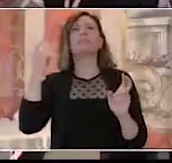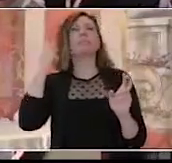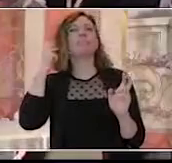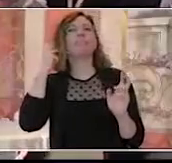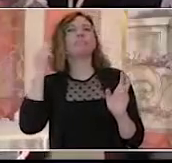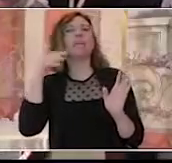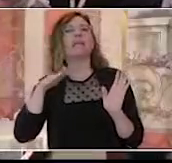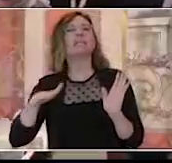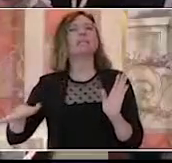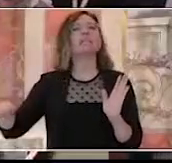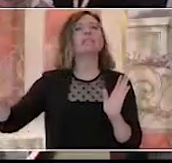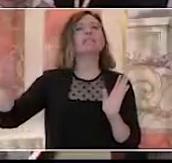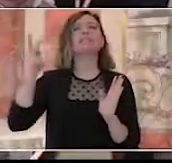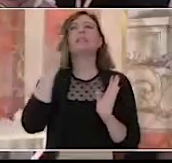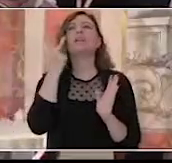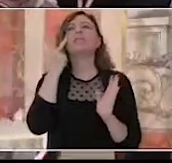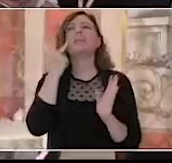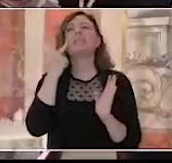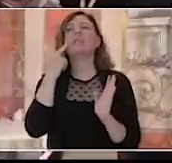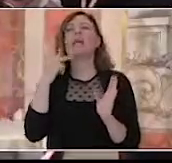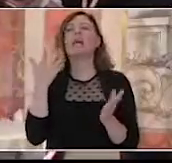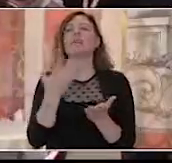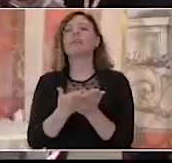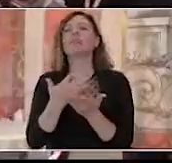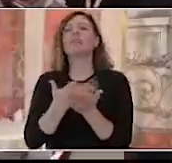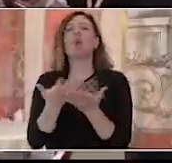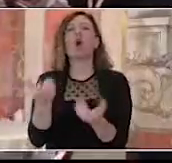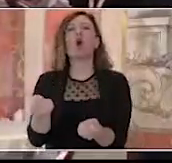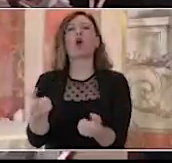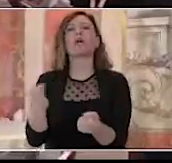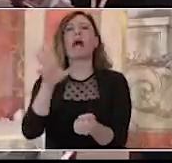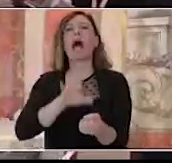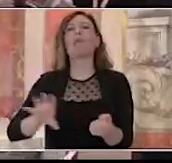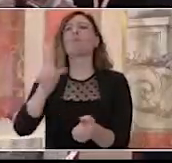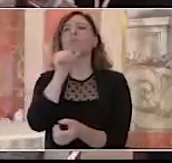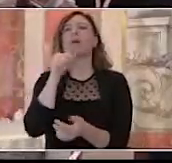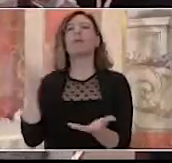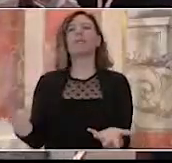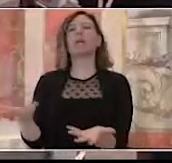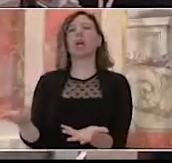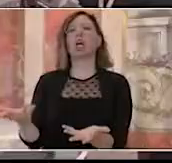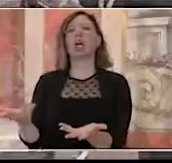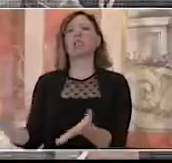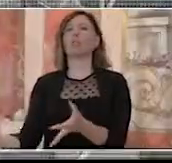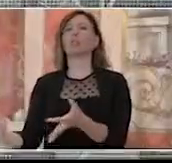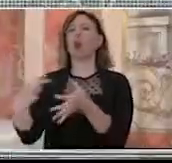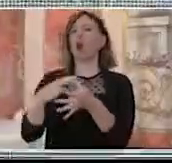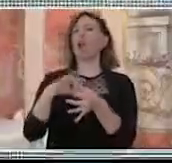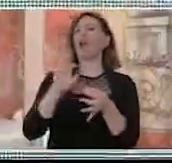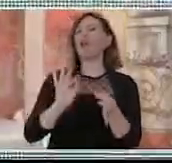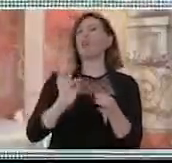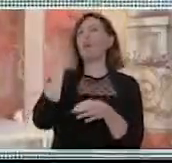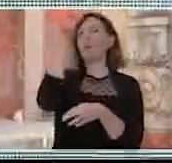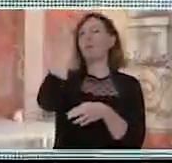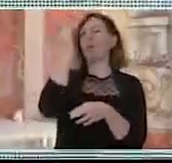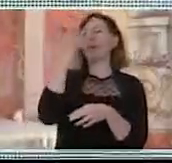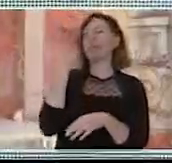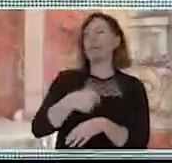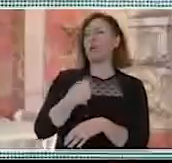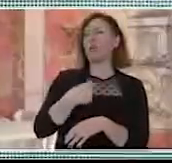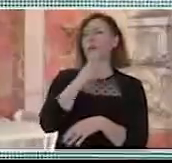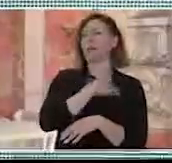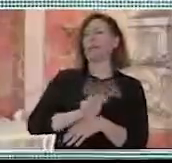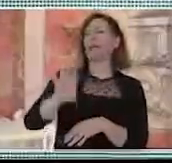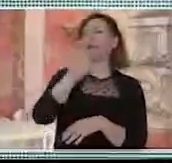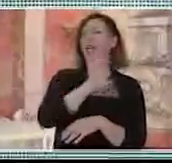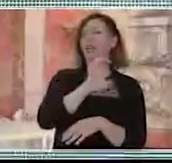molto sulle esigenze reali dell'Abruzzo. È un po' una programmazione alla Marco Marsiglio, cioè pochi fronzoli